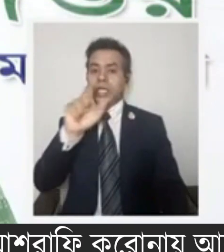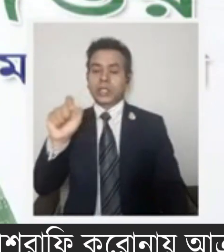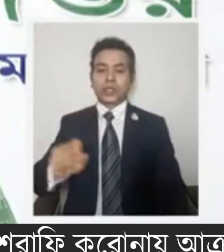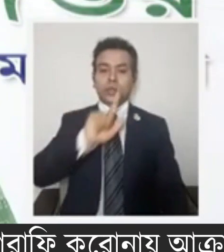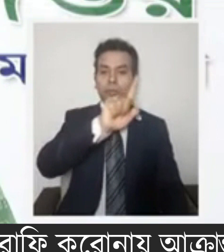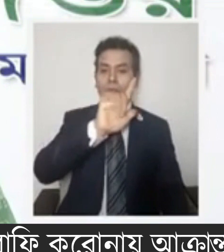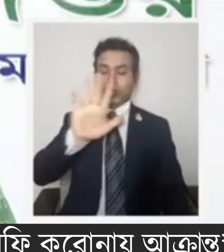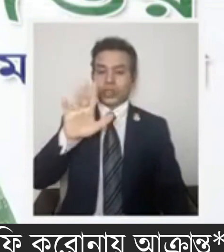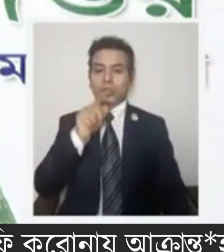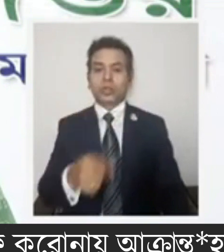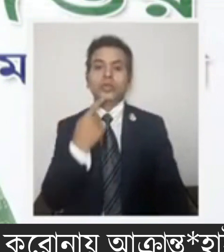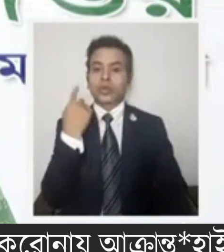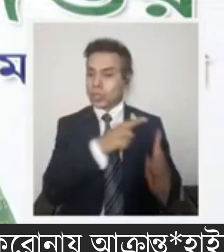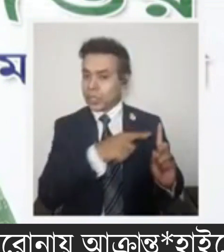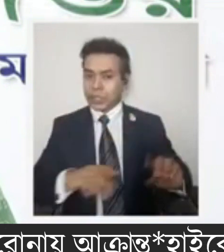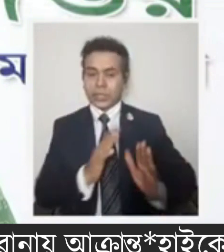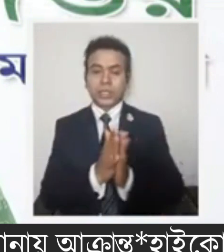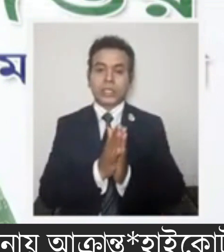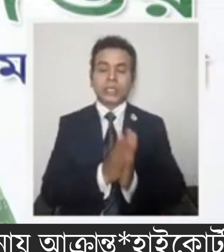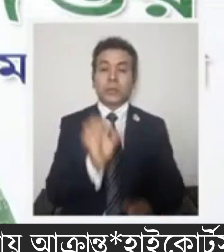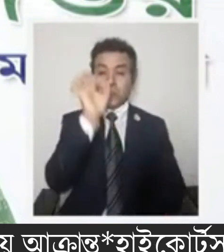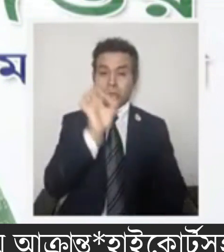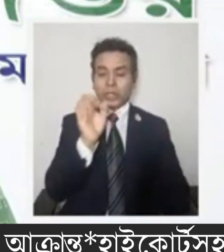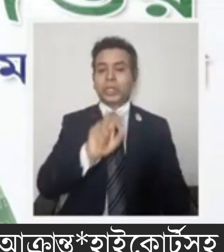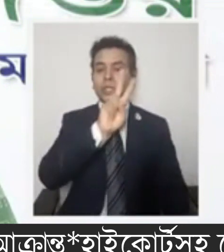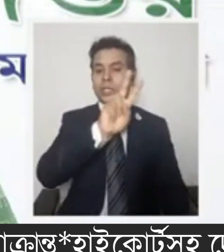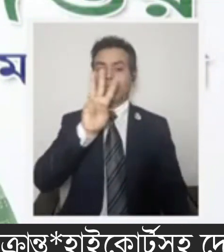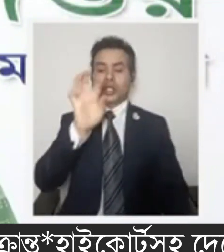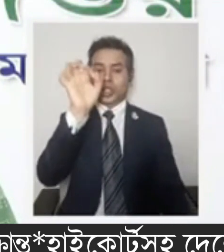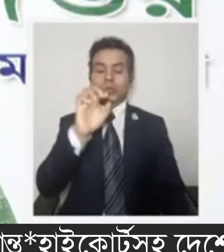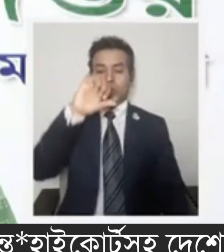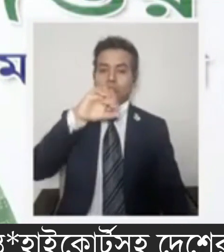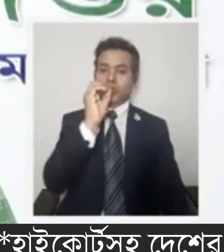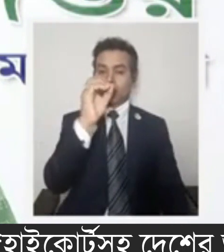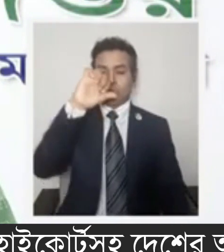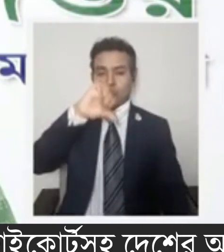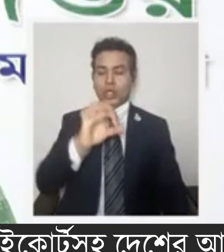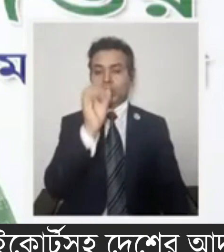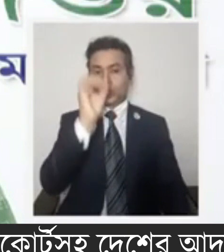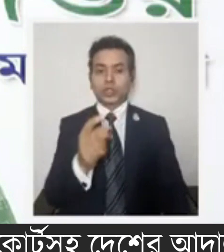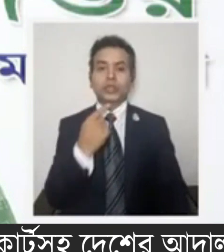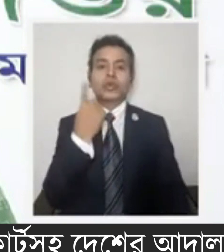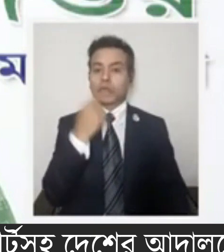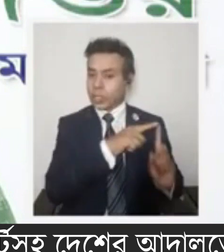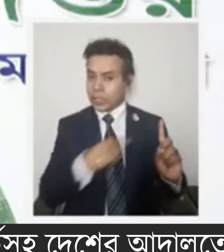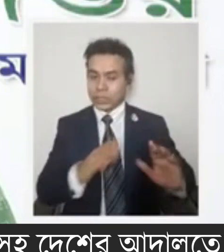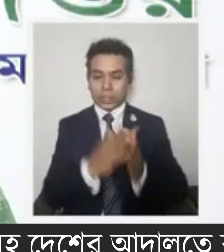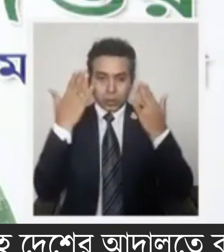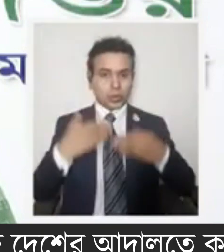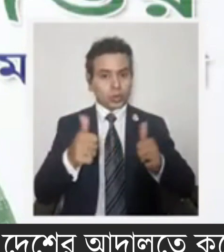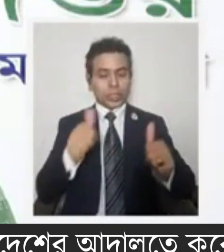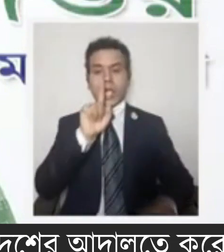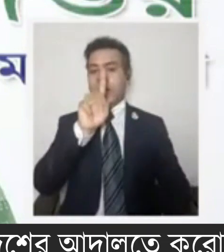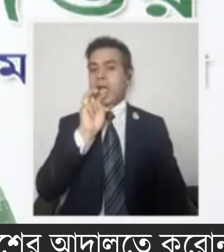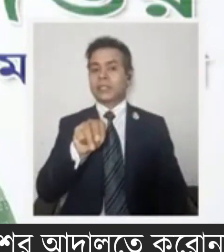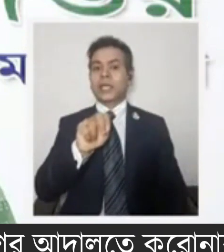14,031টি। শনিবার 20 জুন দুপুরে করোনা ভাইরাস নিয়ে স্বাস্থ্য অধিদপ্তরের নিয়মিত অনলাইন বুলেটিনে এ তথ্য জানান সংস্থাটির অতিরিক্ত